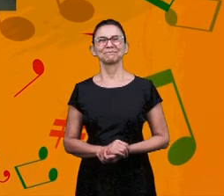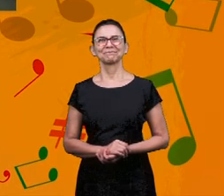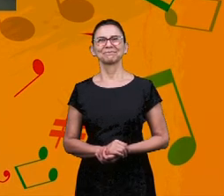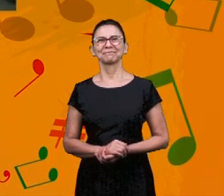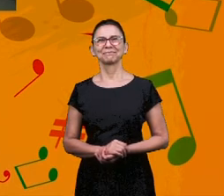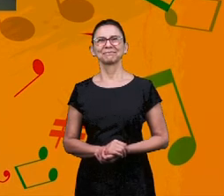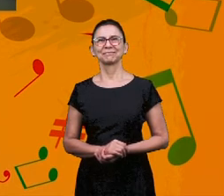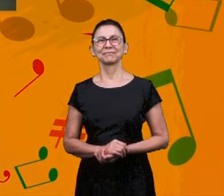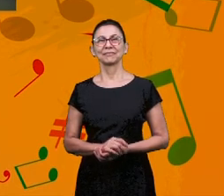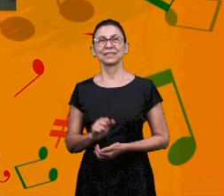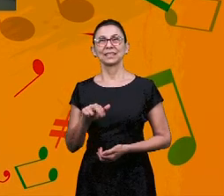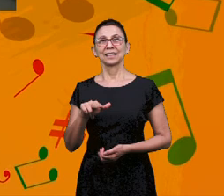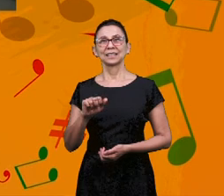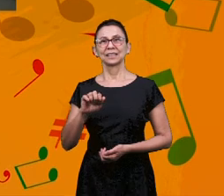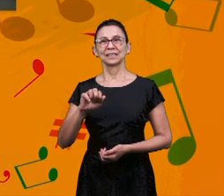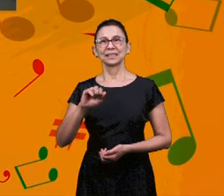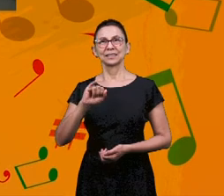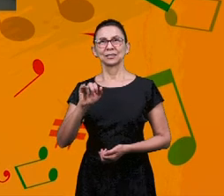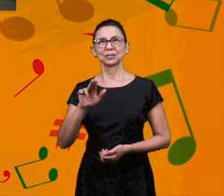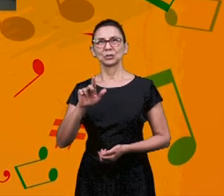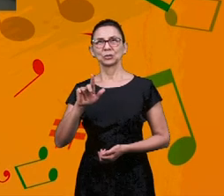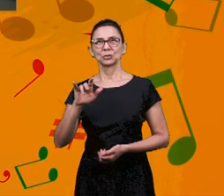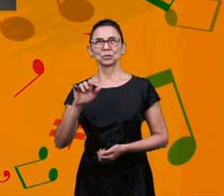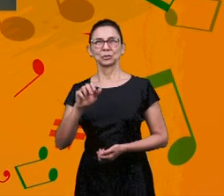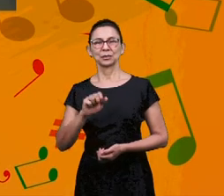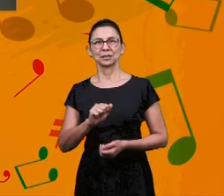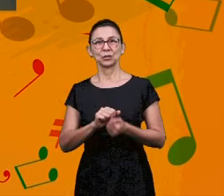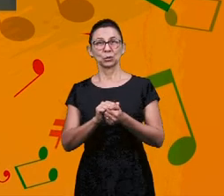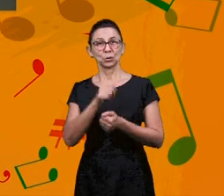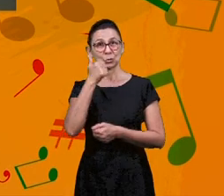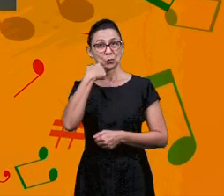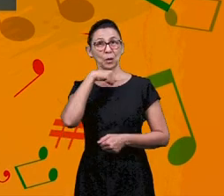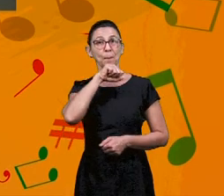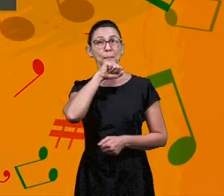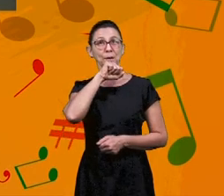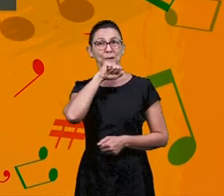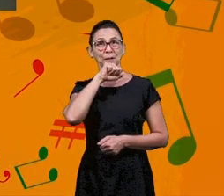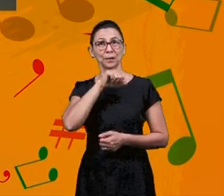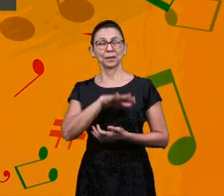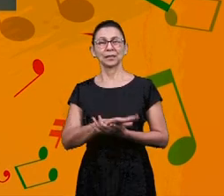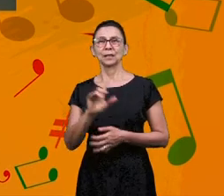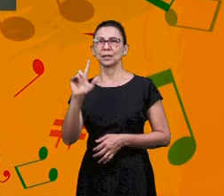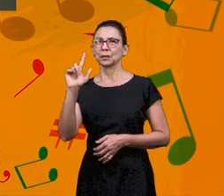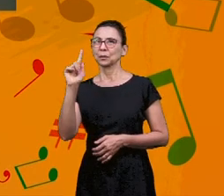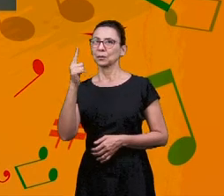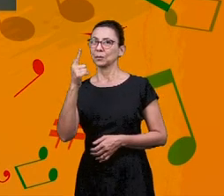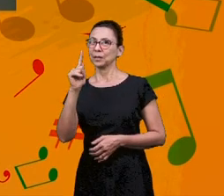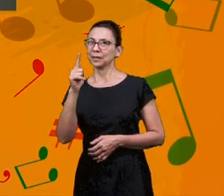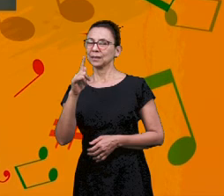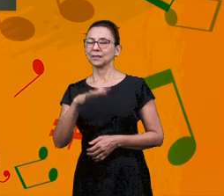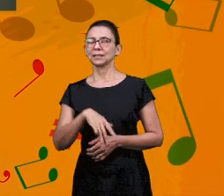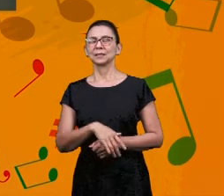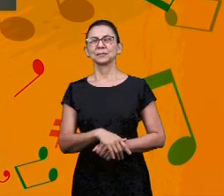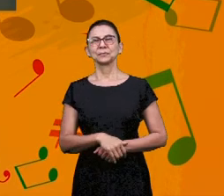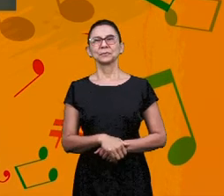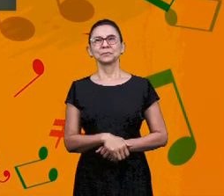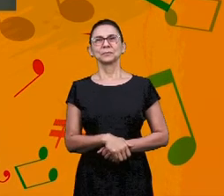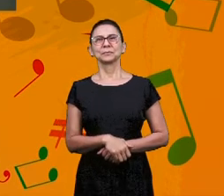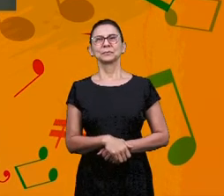Celle-là, c'est Ana Julia, qui joue avec sa mère Cléa, de Goiânia, Goiás.